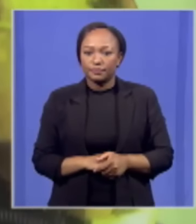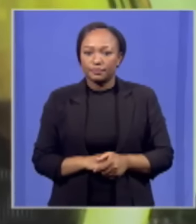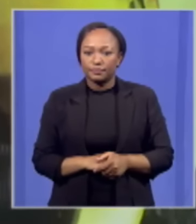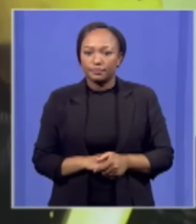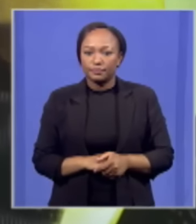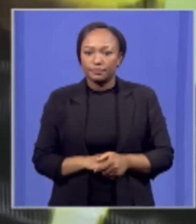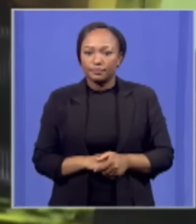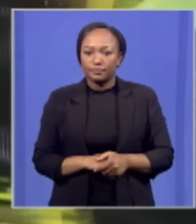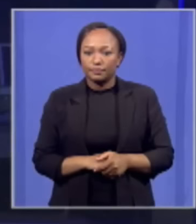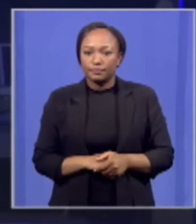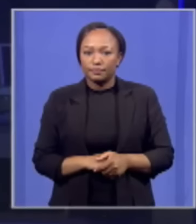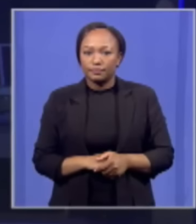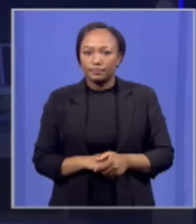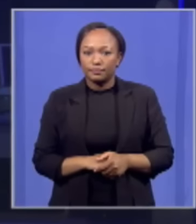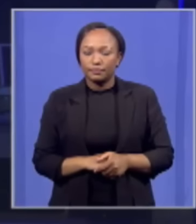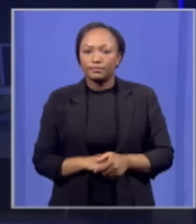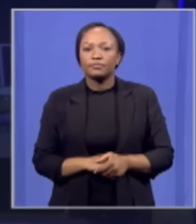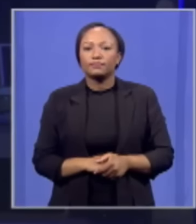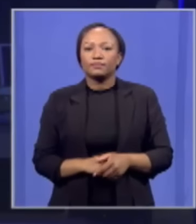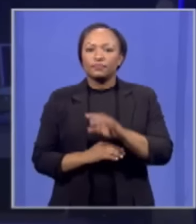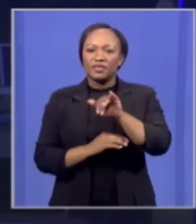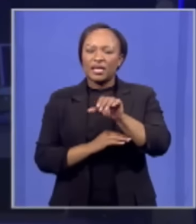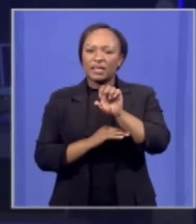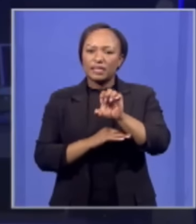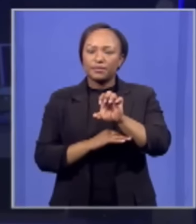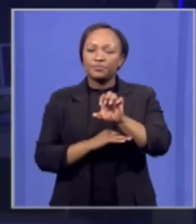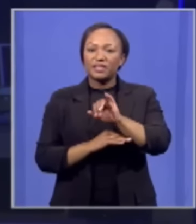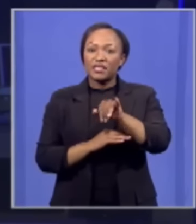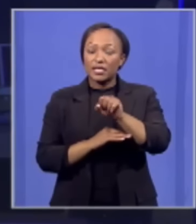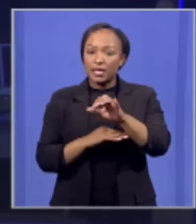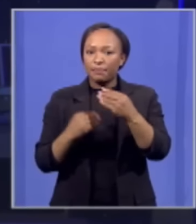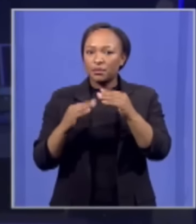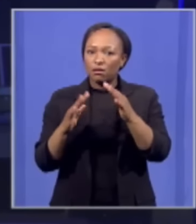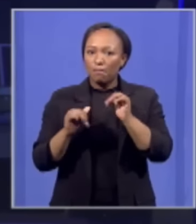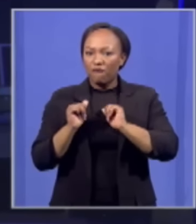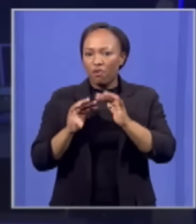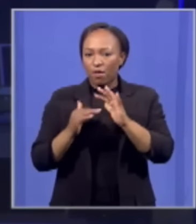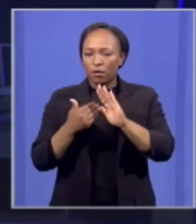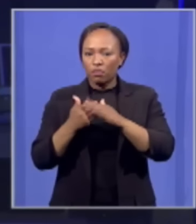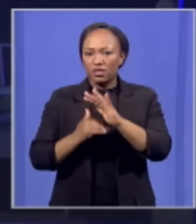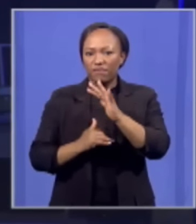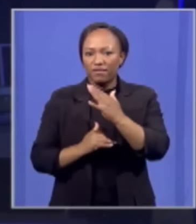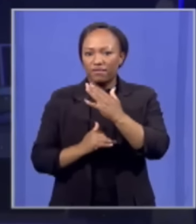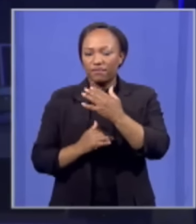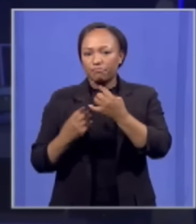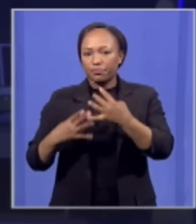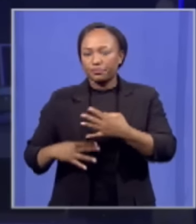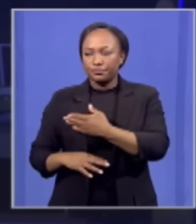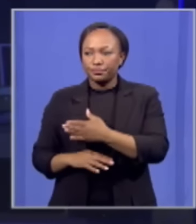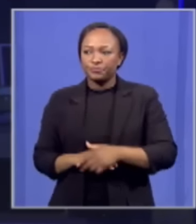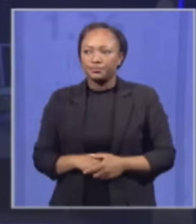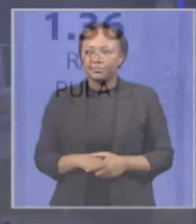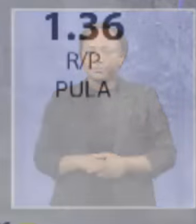Thoyando. Jwala re bona gore mebaraka e sebeditse jwang ha JSE e ne e kwala horeng ya bohlano.